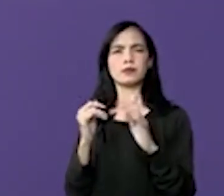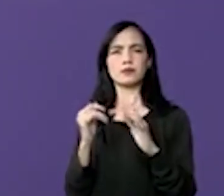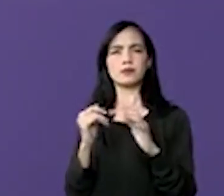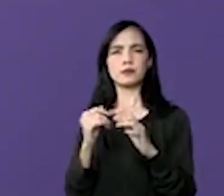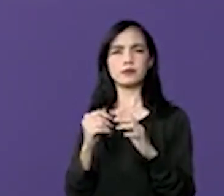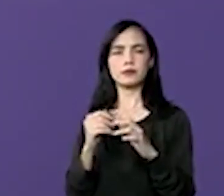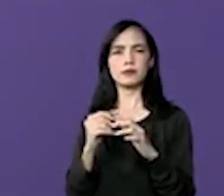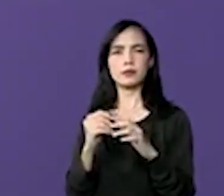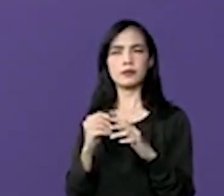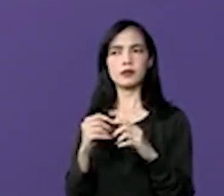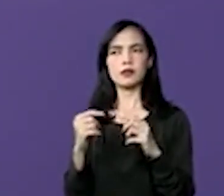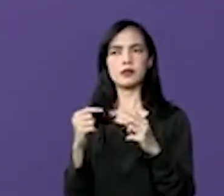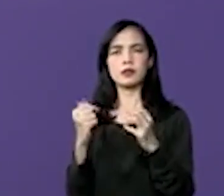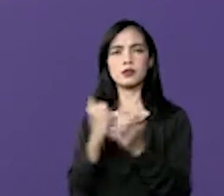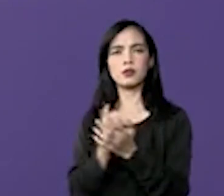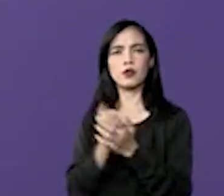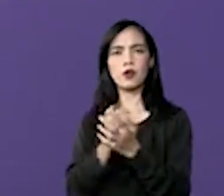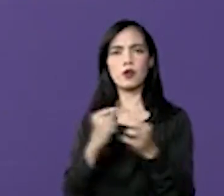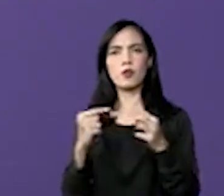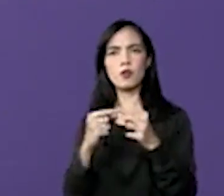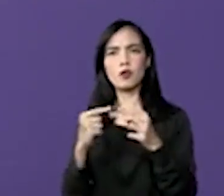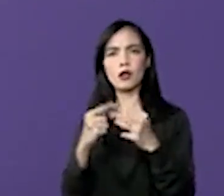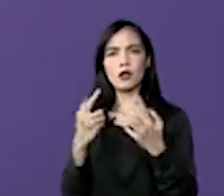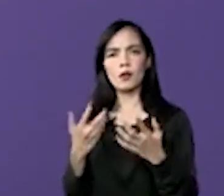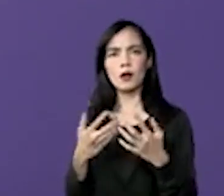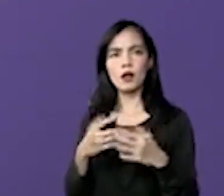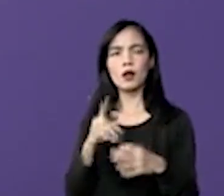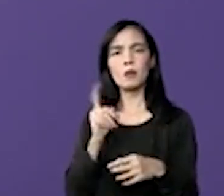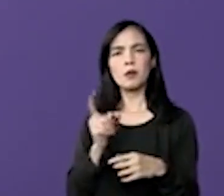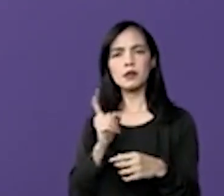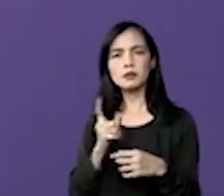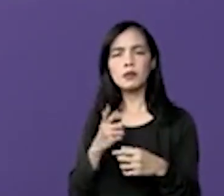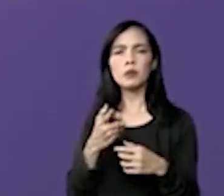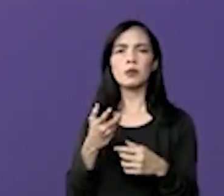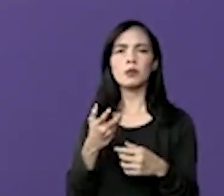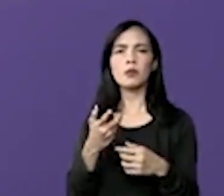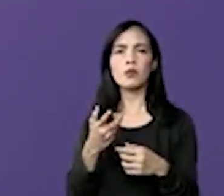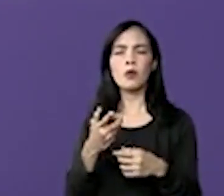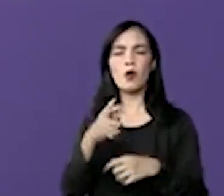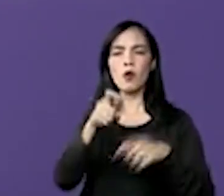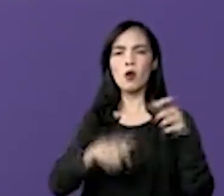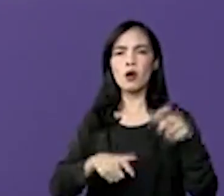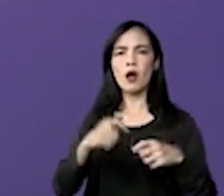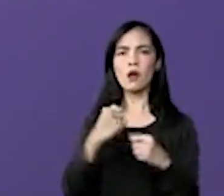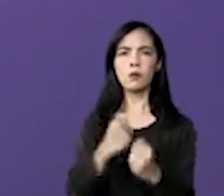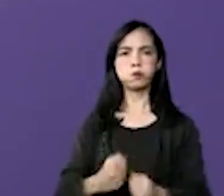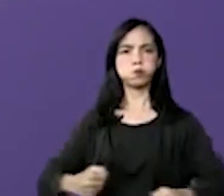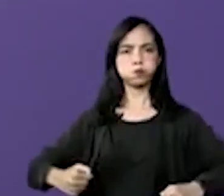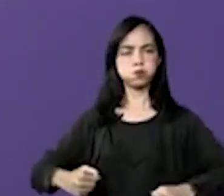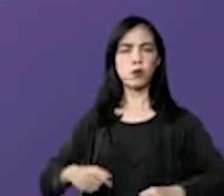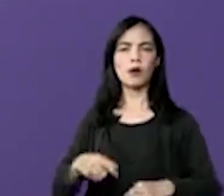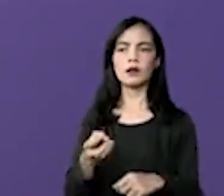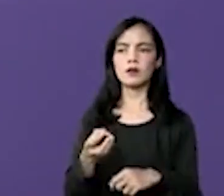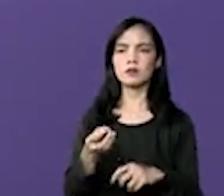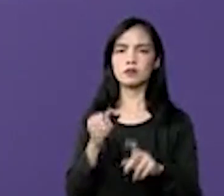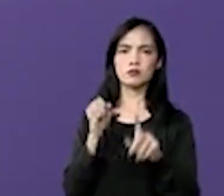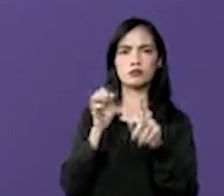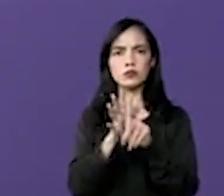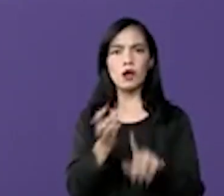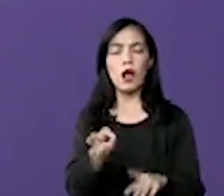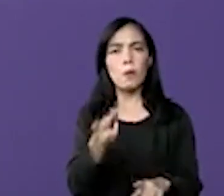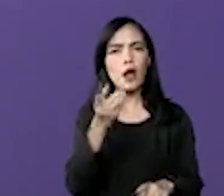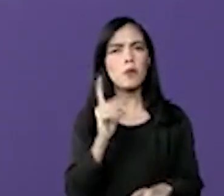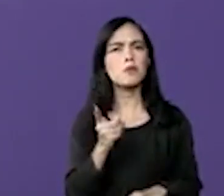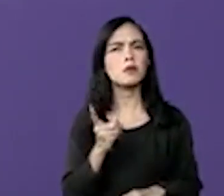apa sih keterkaitannya sebetulnya? Kenapa mereka yang mengalami obesitas itu rentan